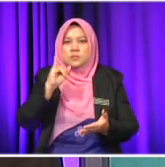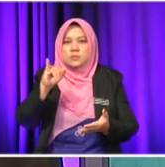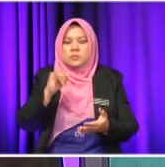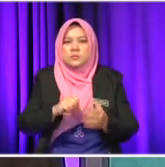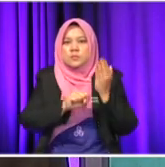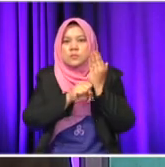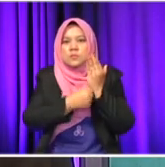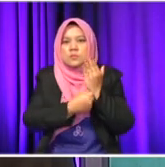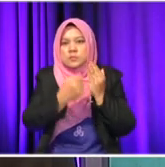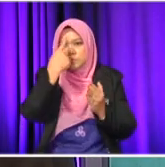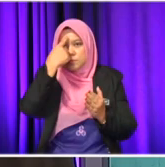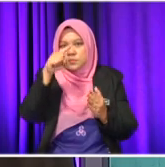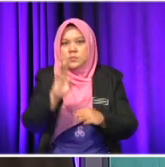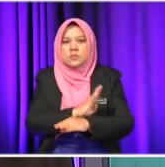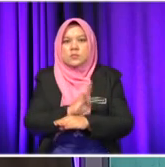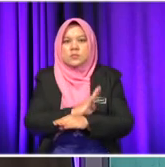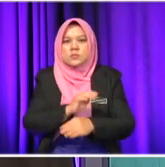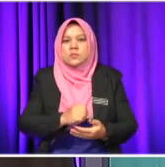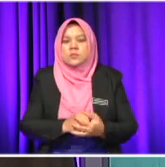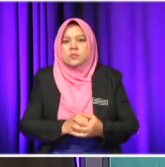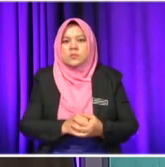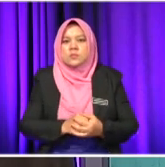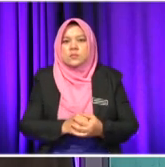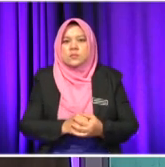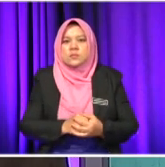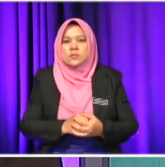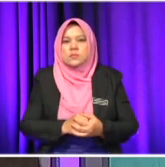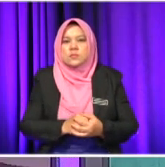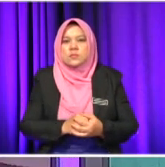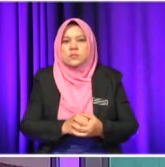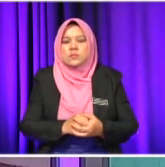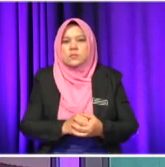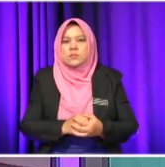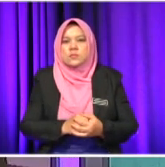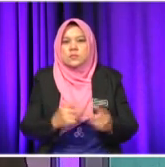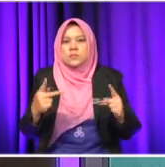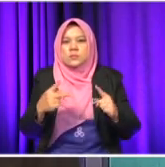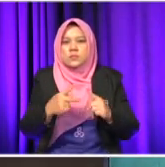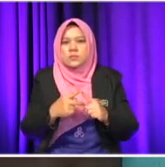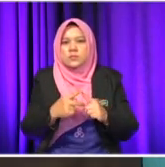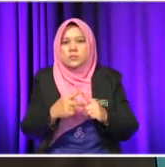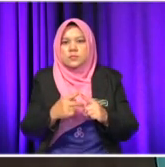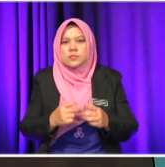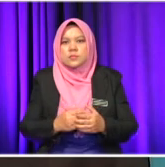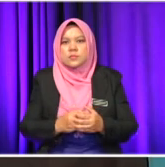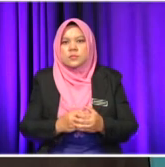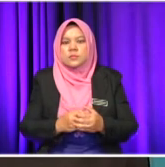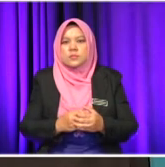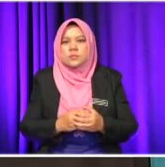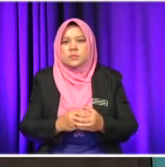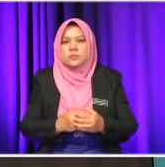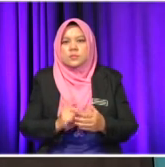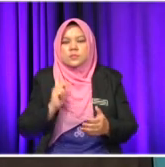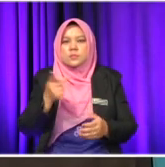sumber-sumber untuk Kepulauan aneh Oke Cikgu pergi sekejap kepada apa yang kita